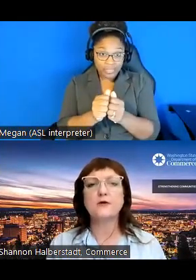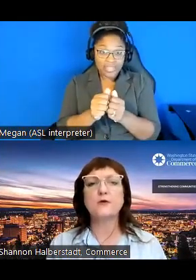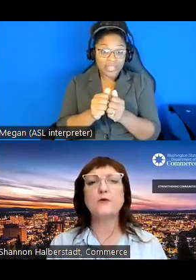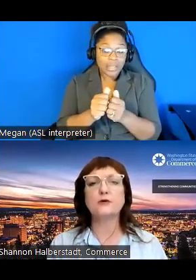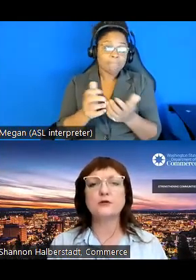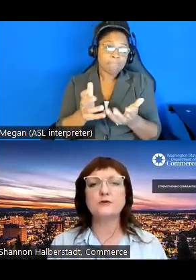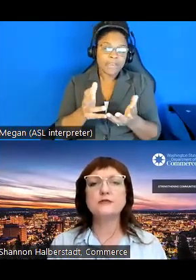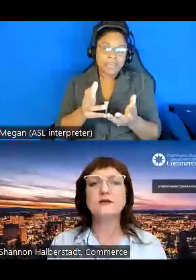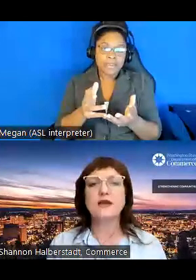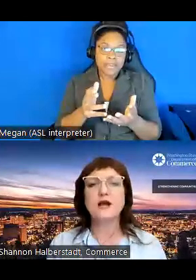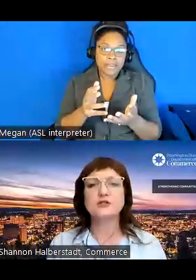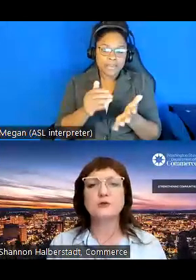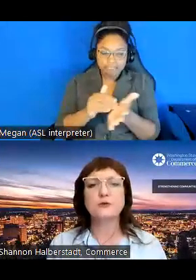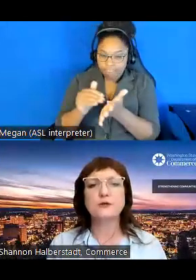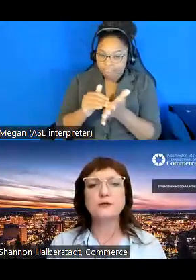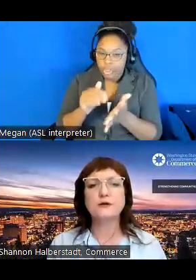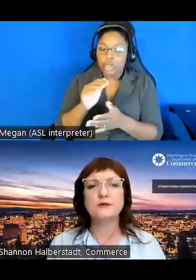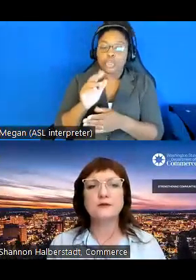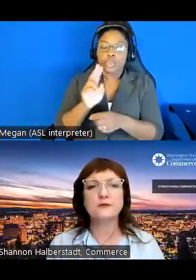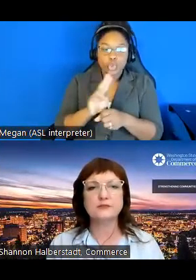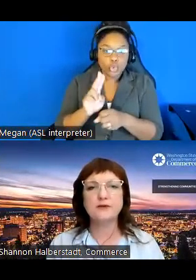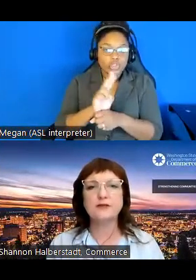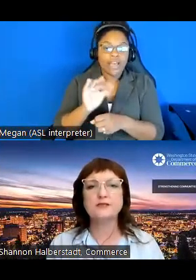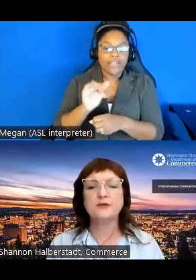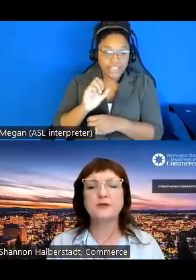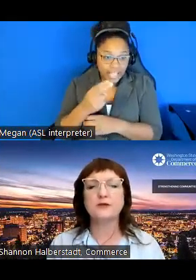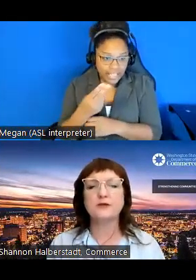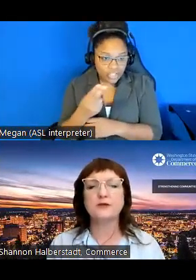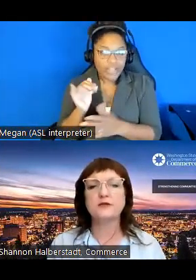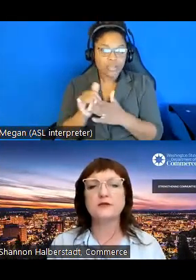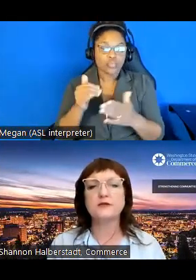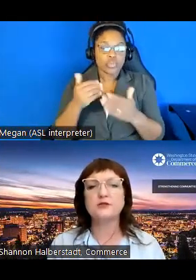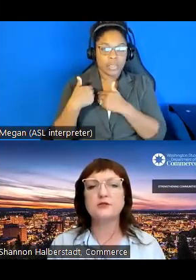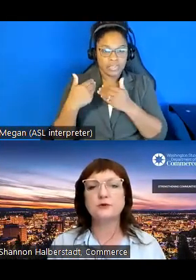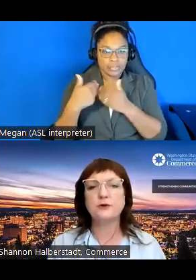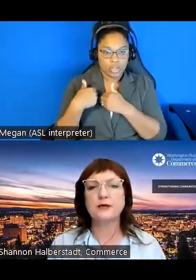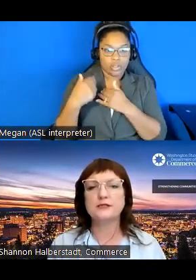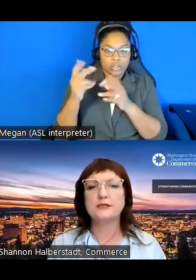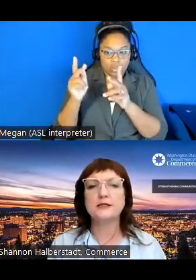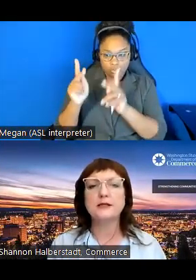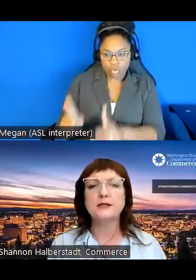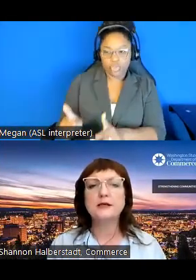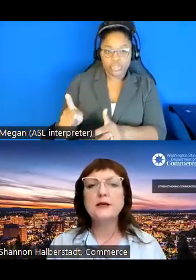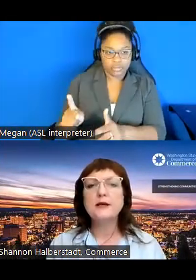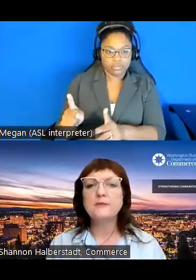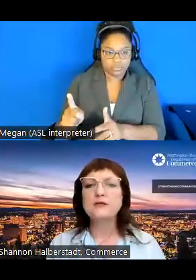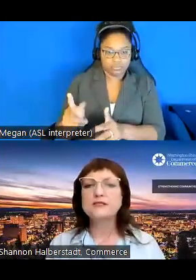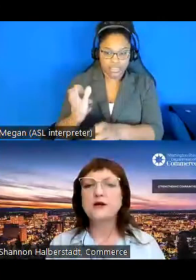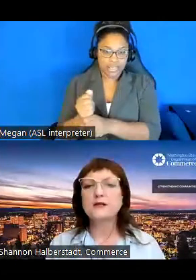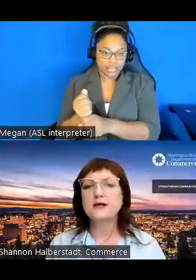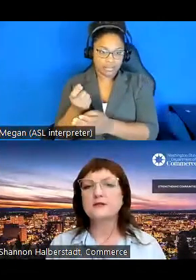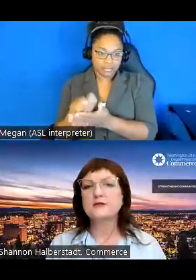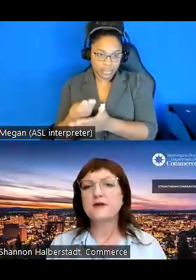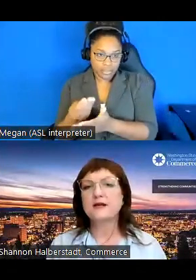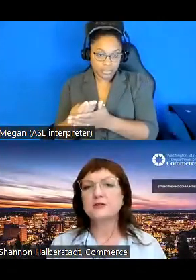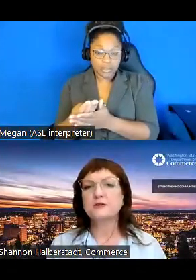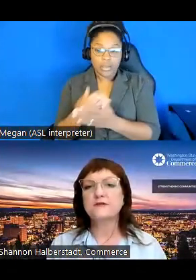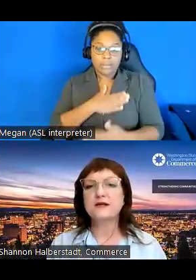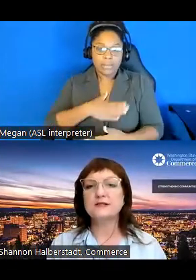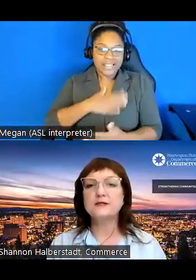환불할 필요가 없습니다. 그리고 관련된 세금들은 그 본인이 부담해야